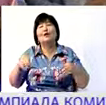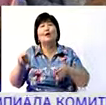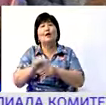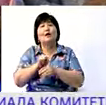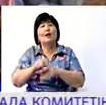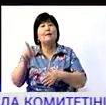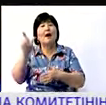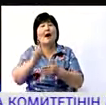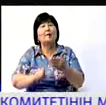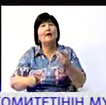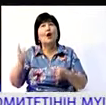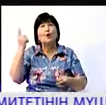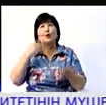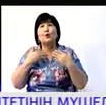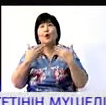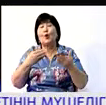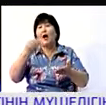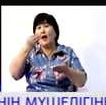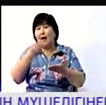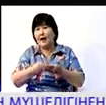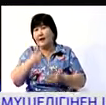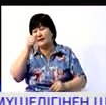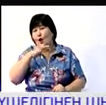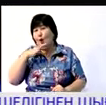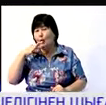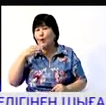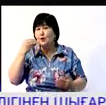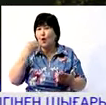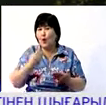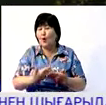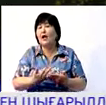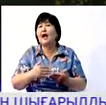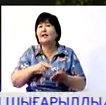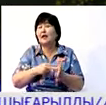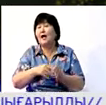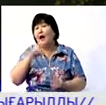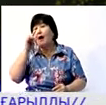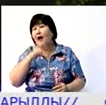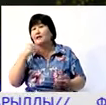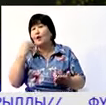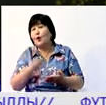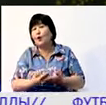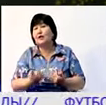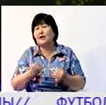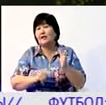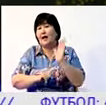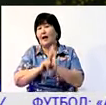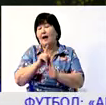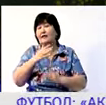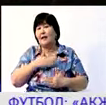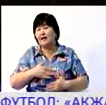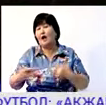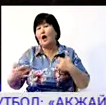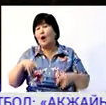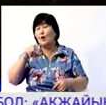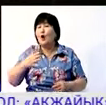мол поэзиялық туындыларын оқып, қасиетті айда көпшілікті ұлағатқа меңзеді. Қазақы құндылықтың қайнарына қаныққан